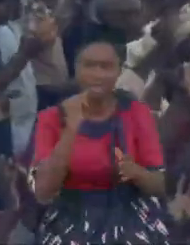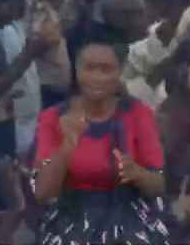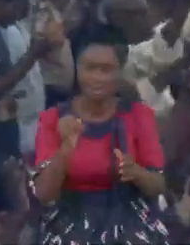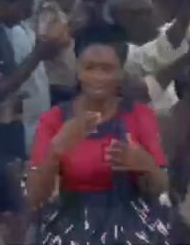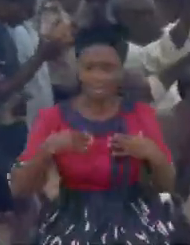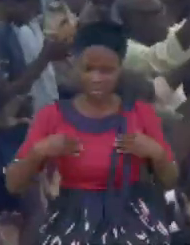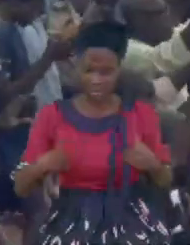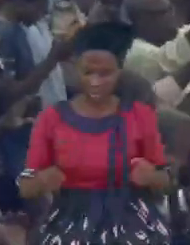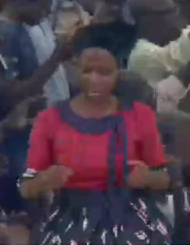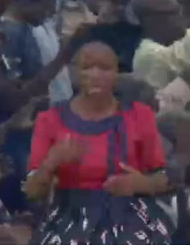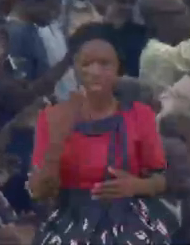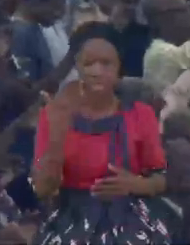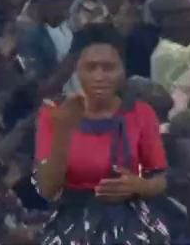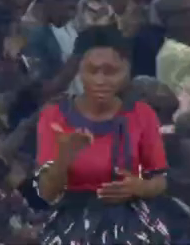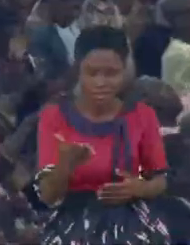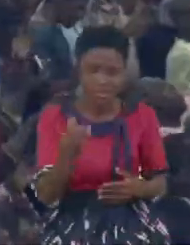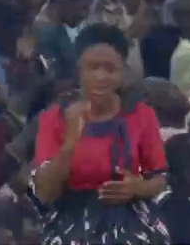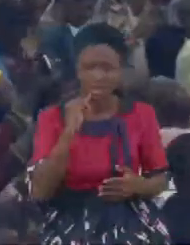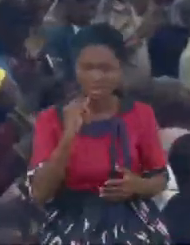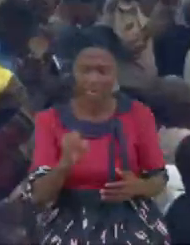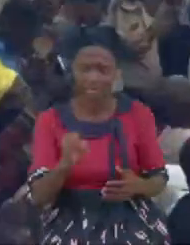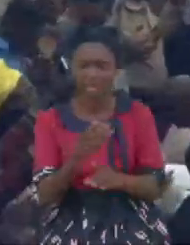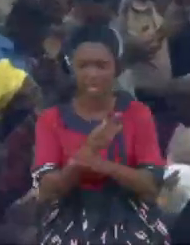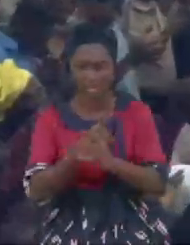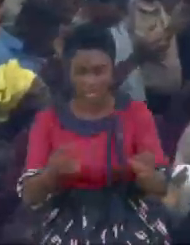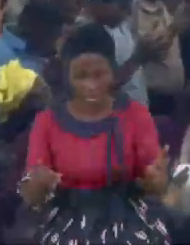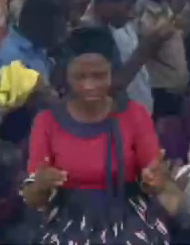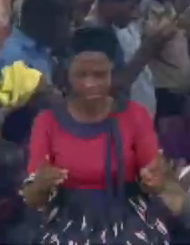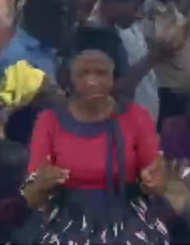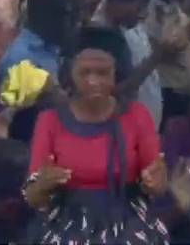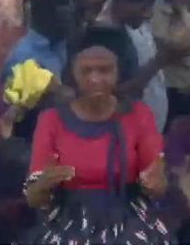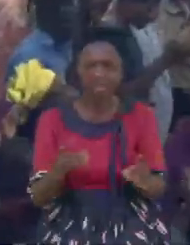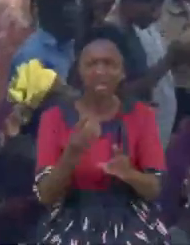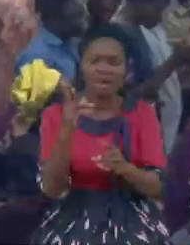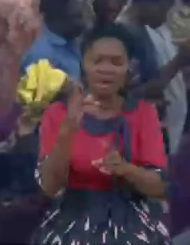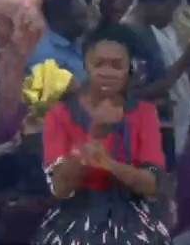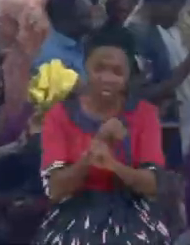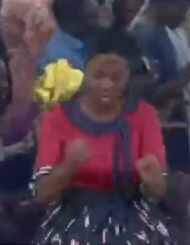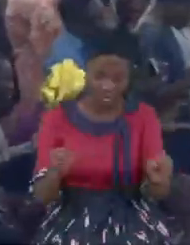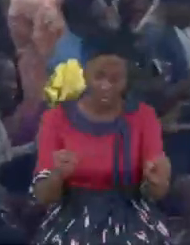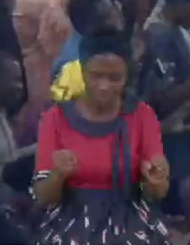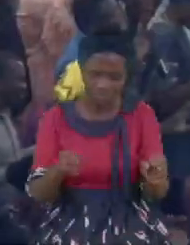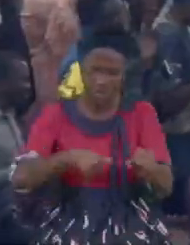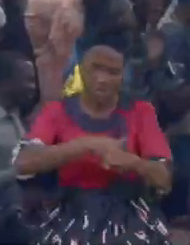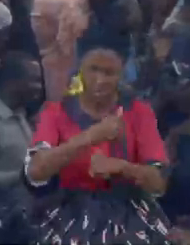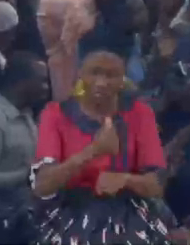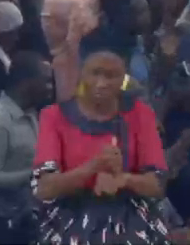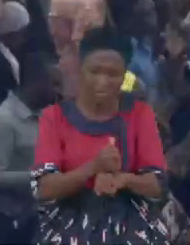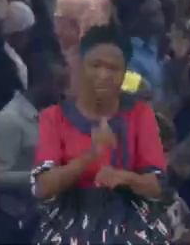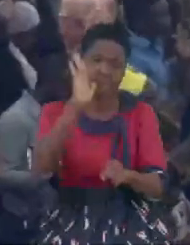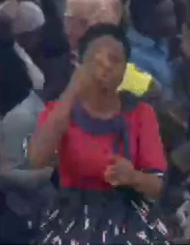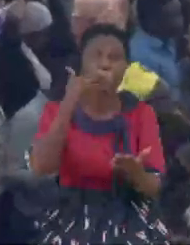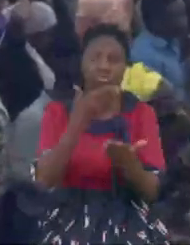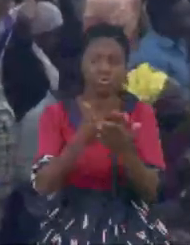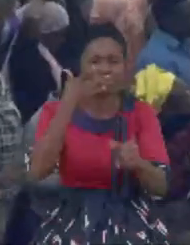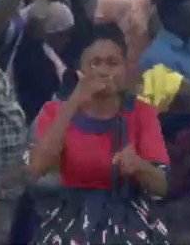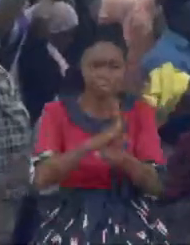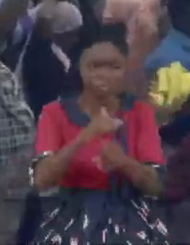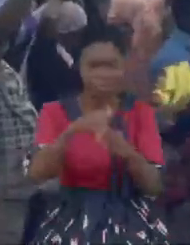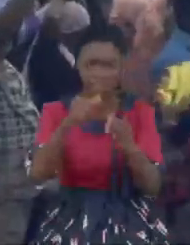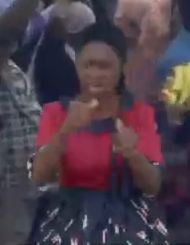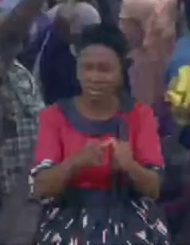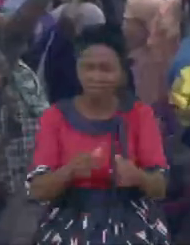la guérison, il y a la délivrance, il y a la rédemption. Confirme tes bonnes